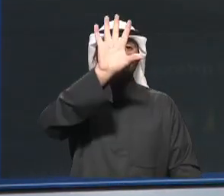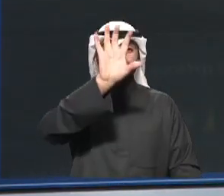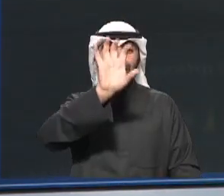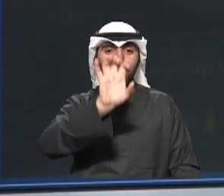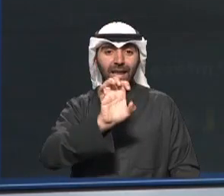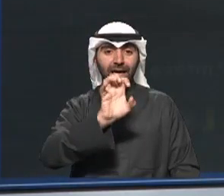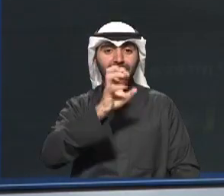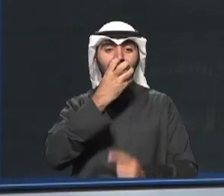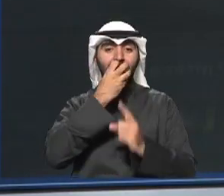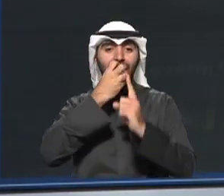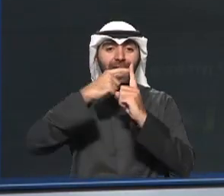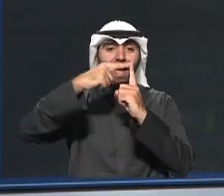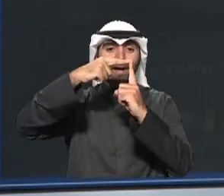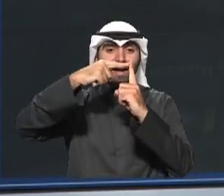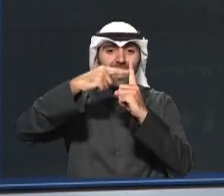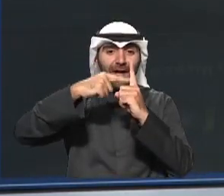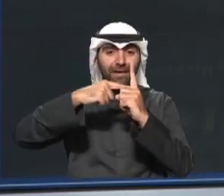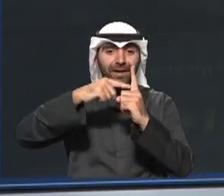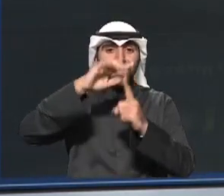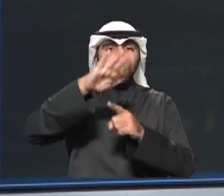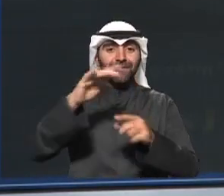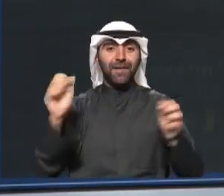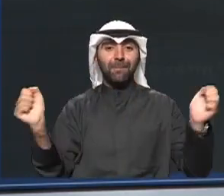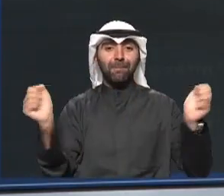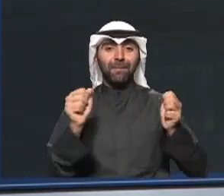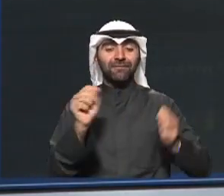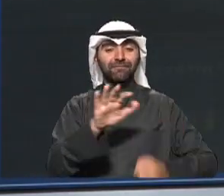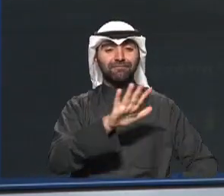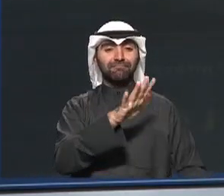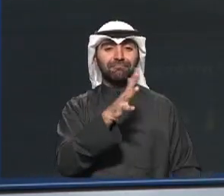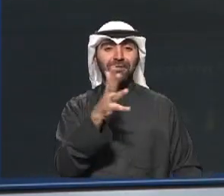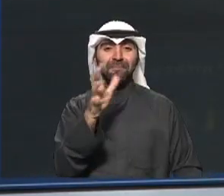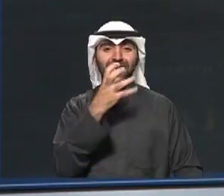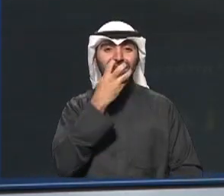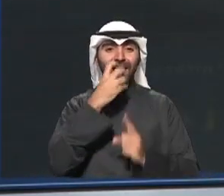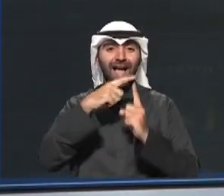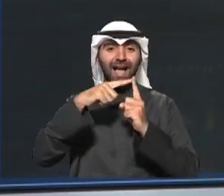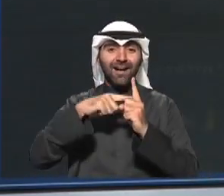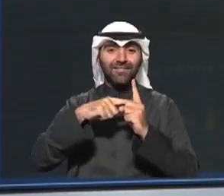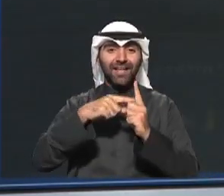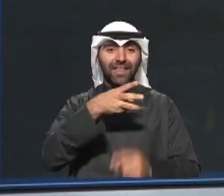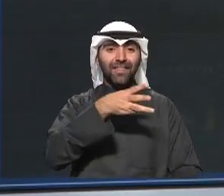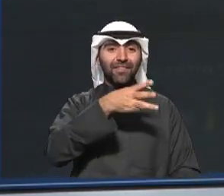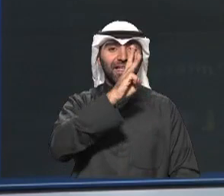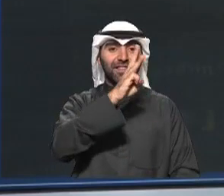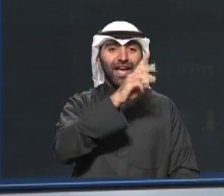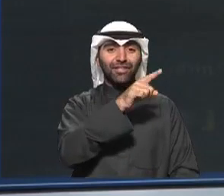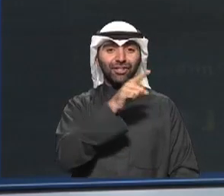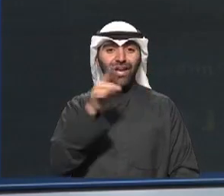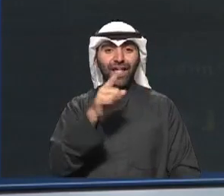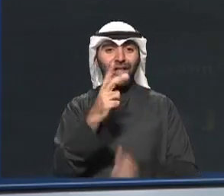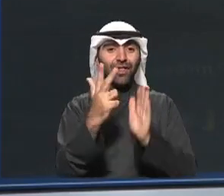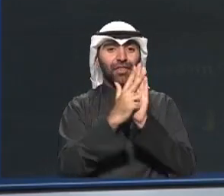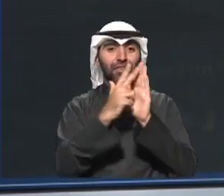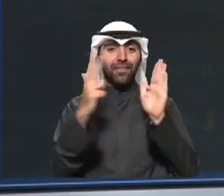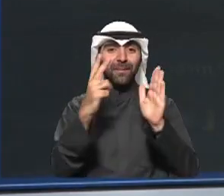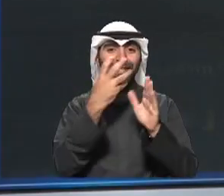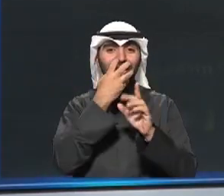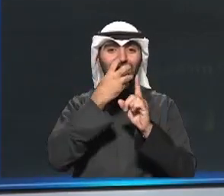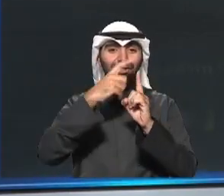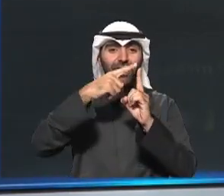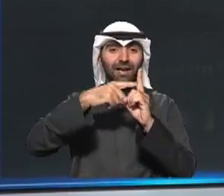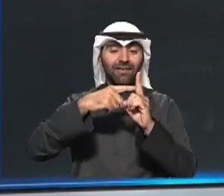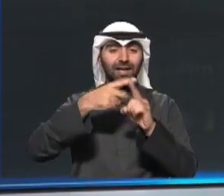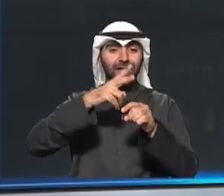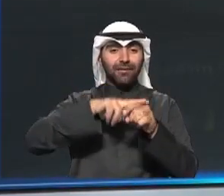في مساء يوم الغد، وقد تصل درجات الحرارة بشكل عام ما بين 13 إلى 18 درجة مئوية، وأيضا هناك فرص